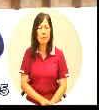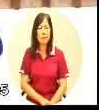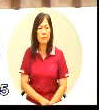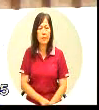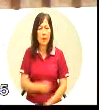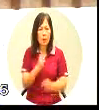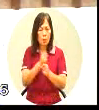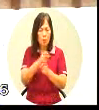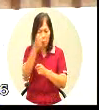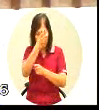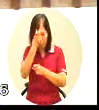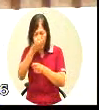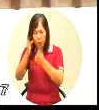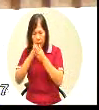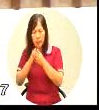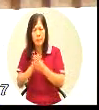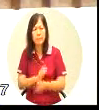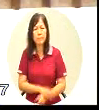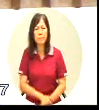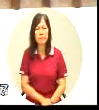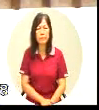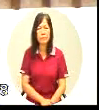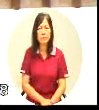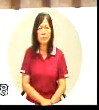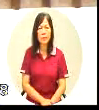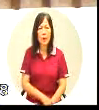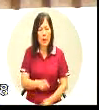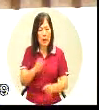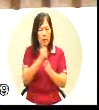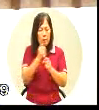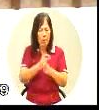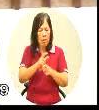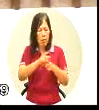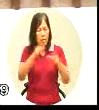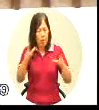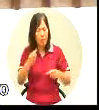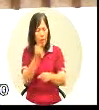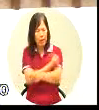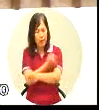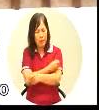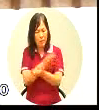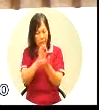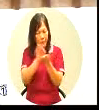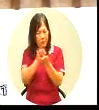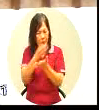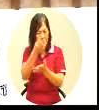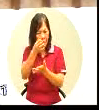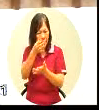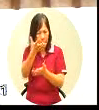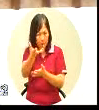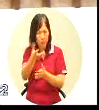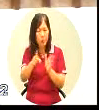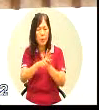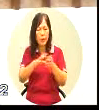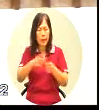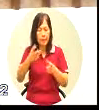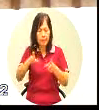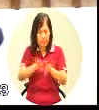来做一个检视，这个工作很浩大要花很多钱，不过我觉得还是要开始来